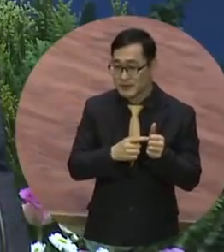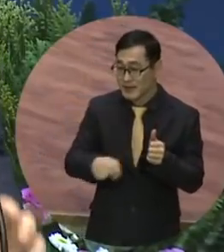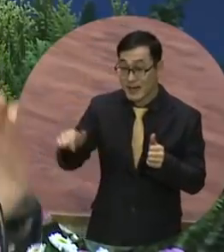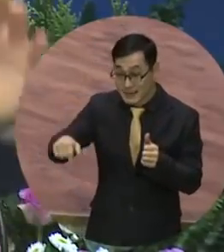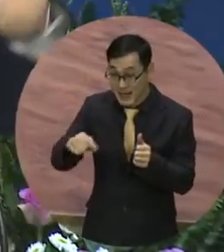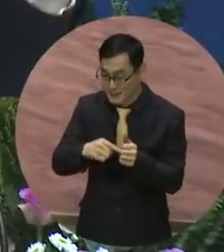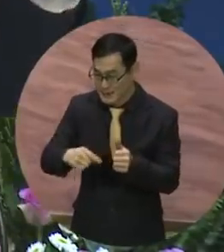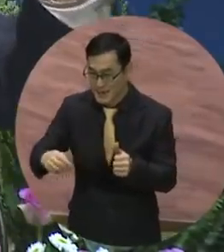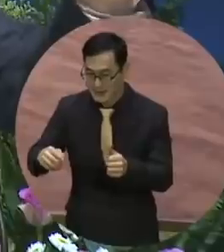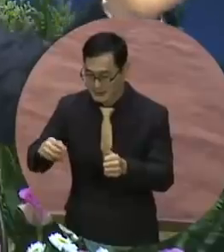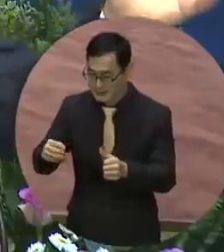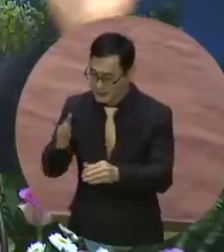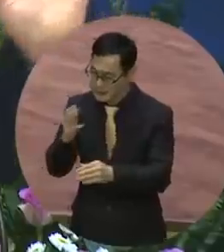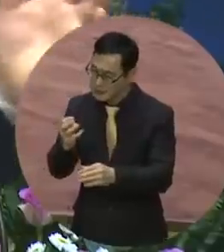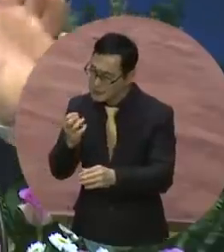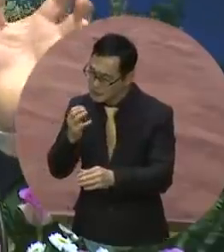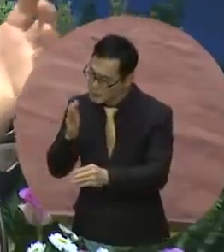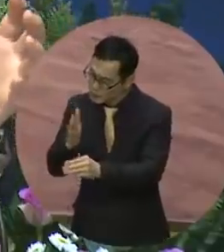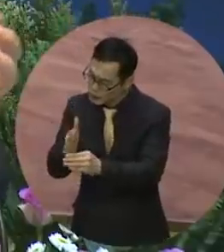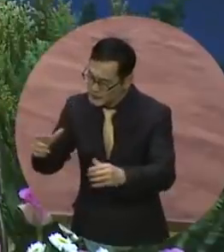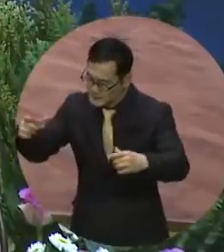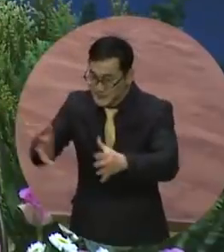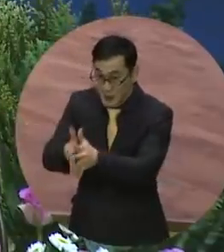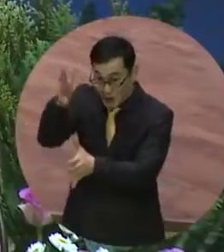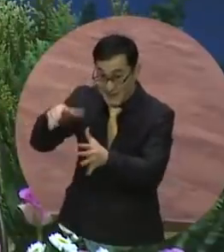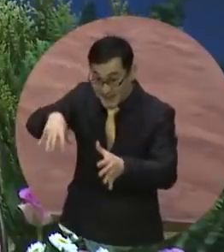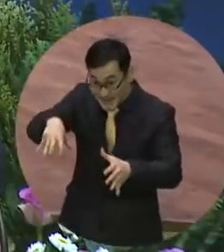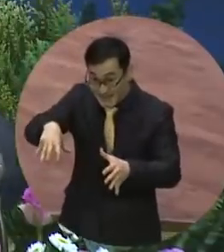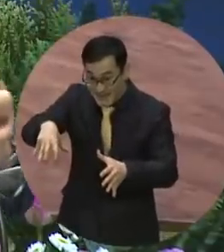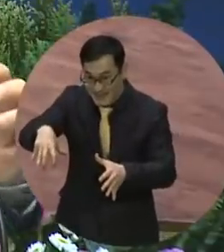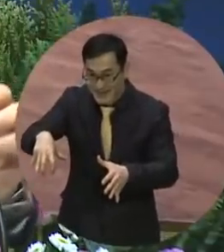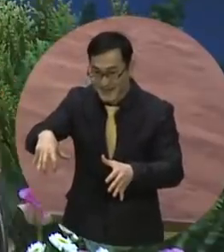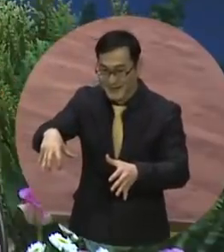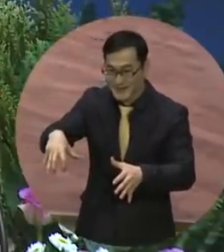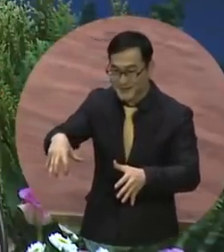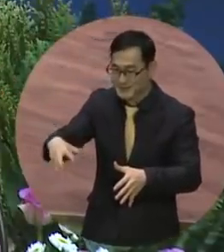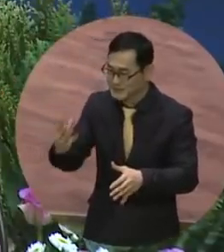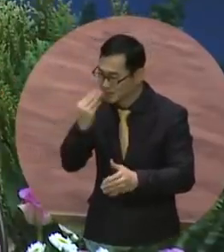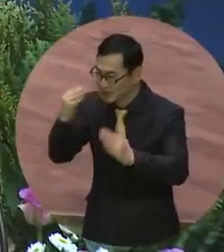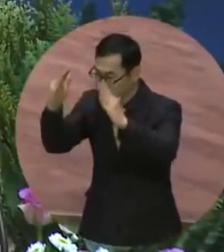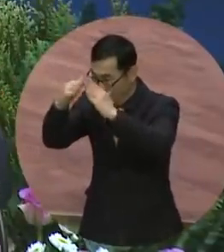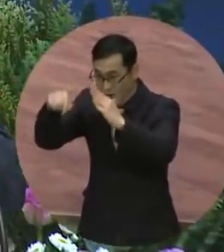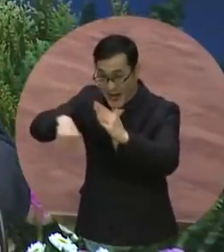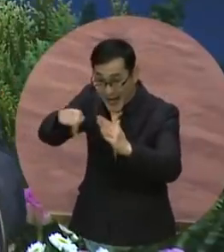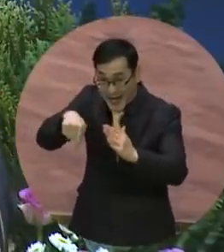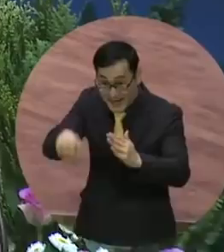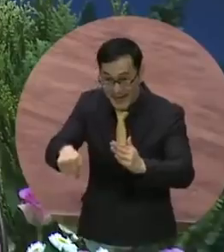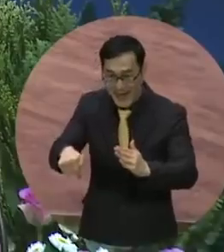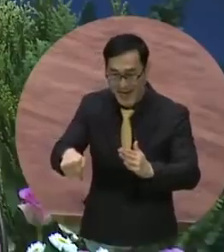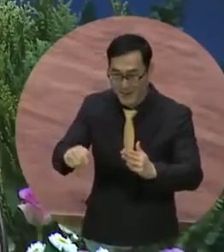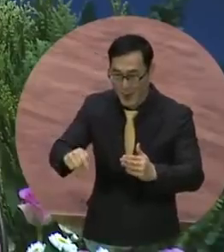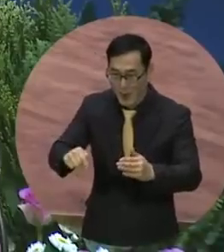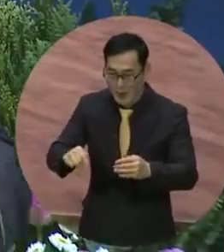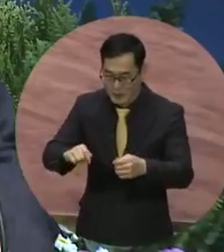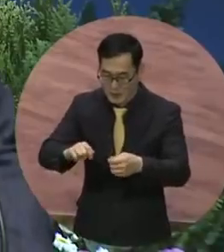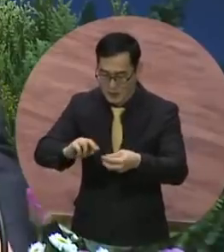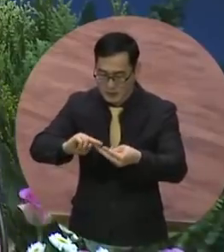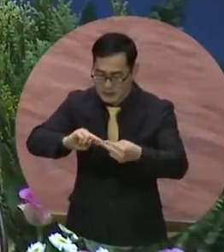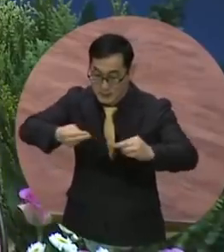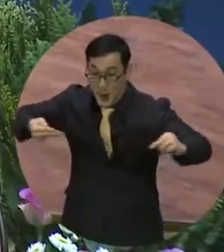고르디움에다가, 고르디움 신전이 된다는 다 이제 신전에다가 그냥 아주 복잡한